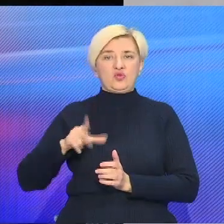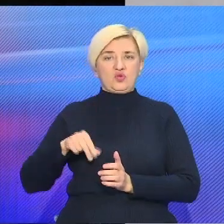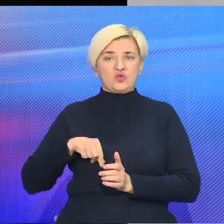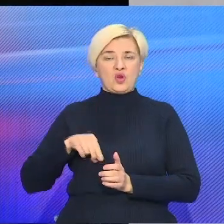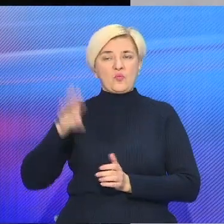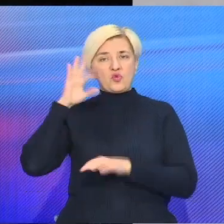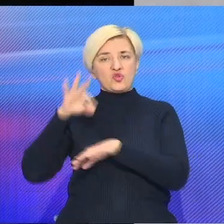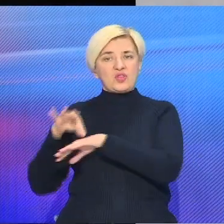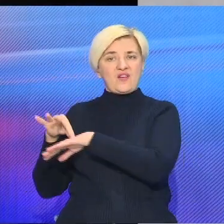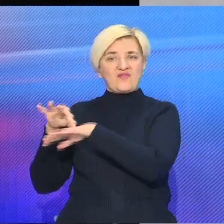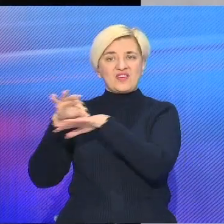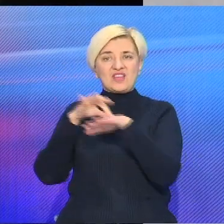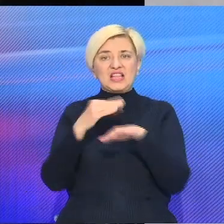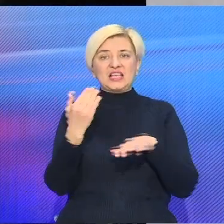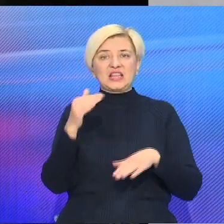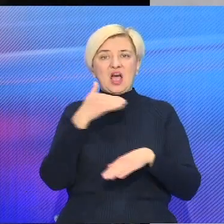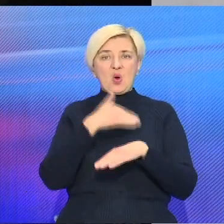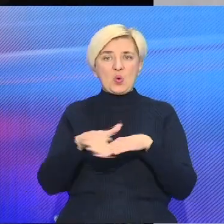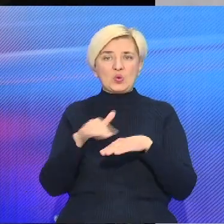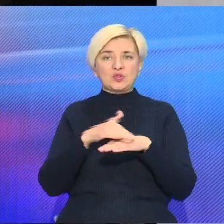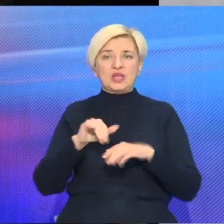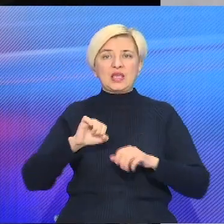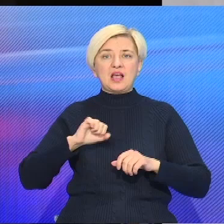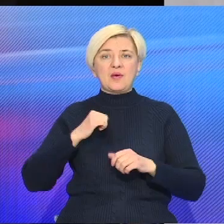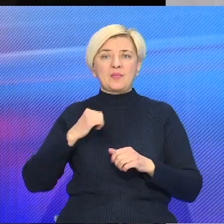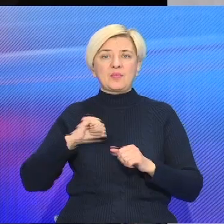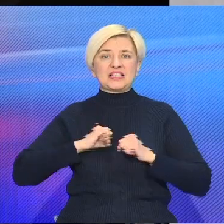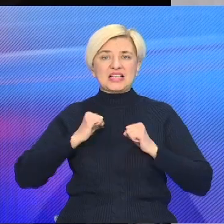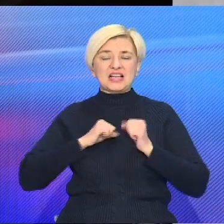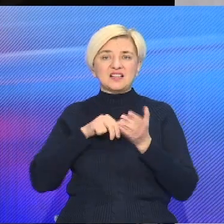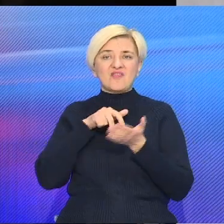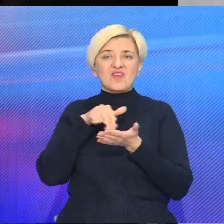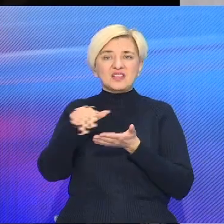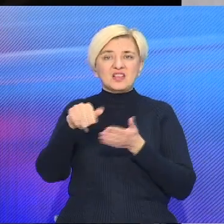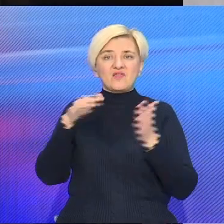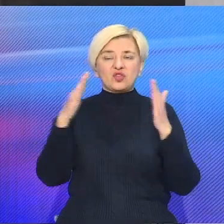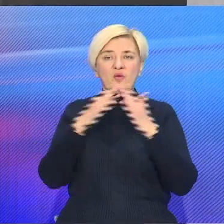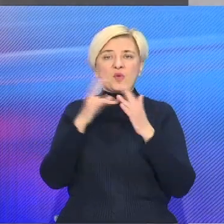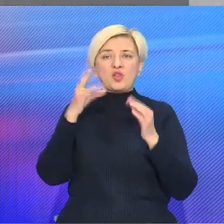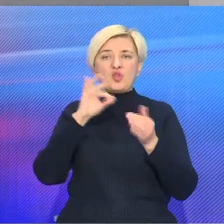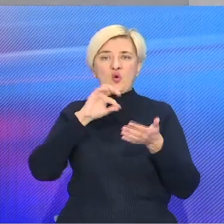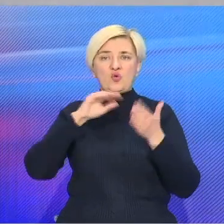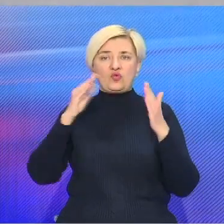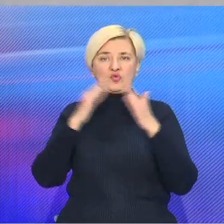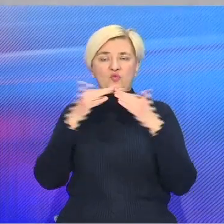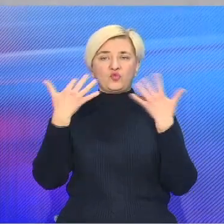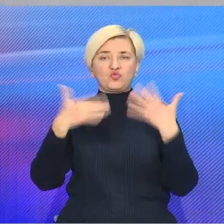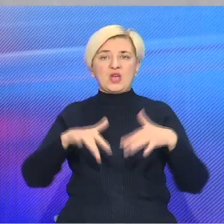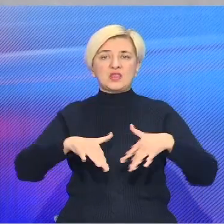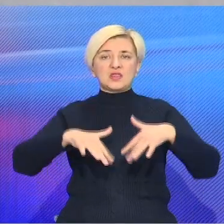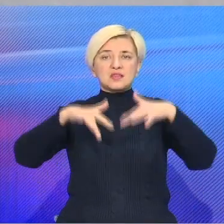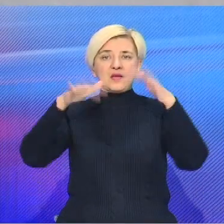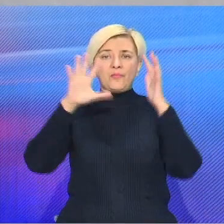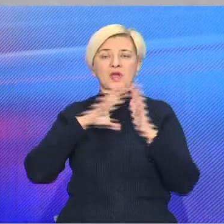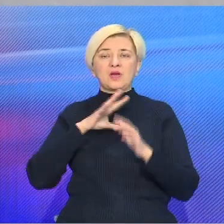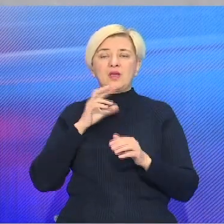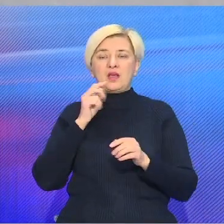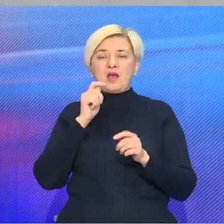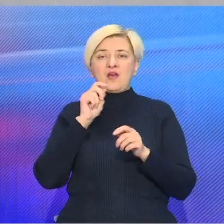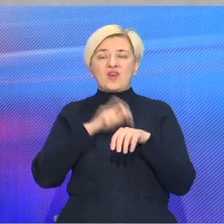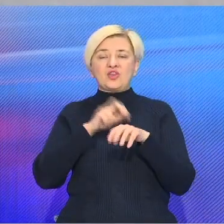вы их на ВЦ испра знова у хату Але покой у напо едки дым меды АГ